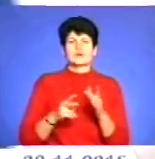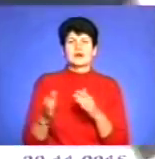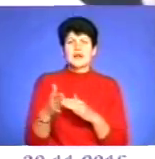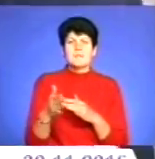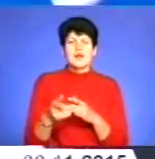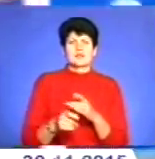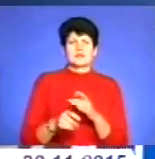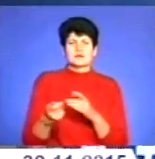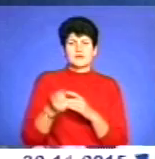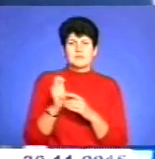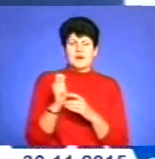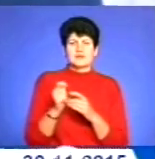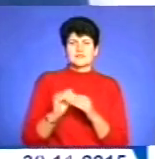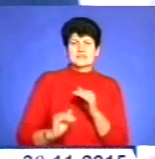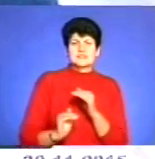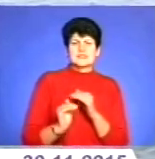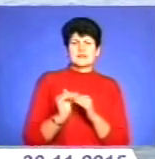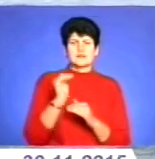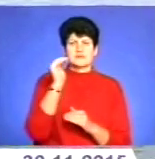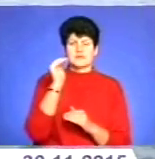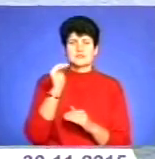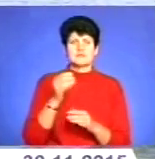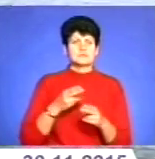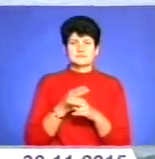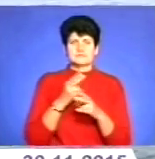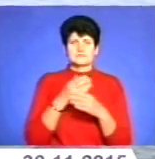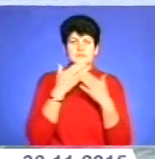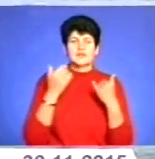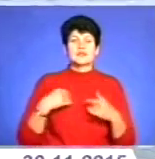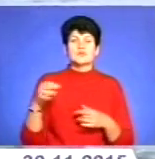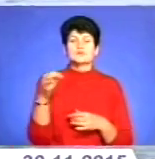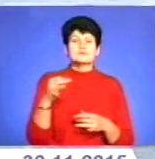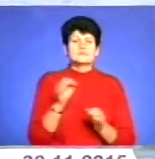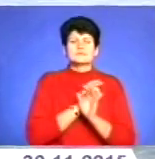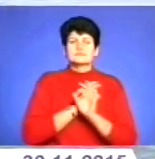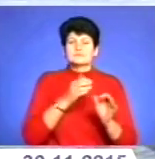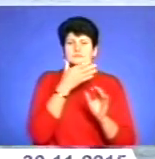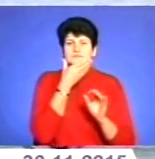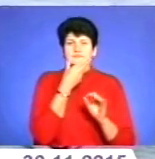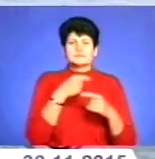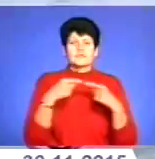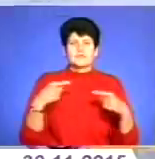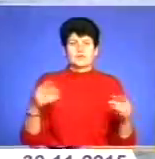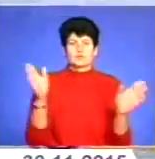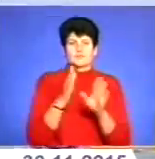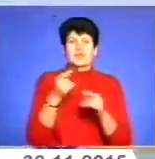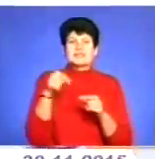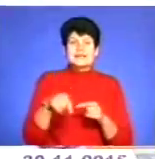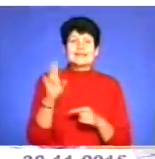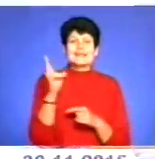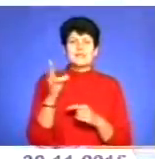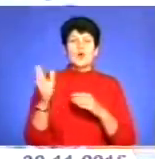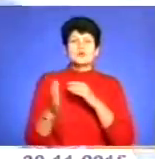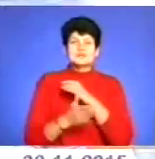нема перешкод для недільної риболовки. Наш ставок неповторний, красивий, за будь-якої погоди. А цієї неділі,